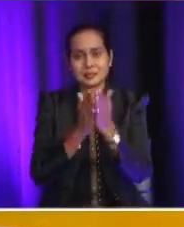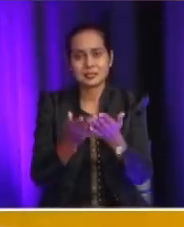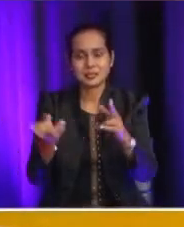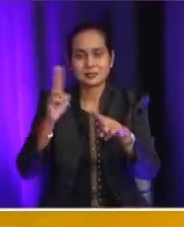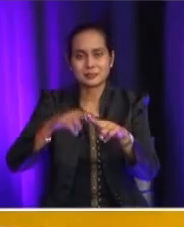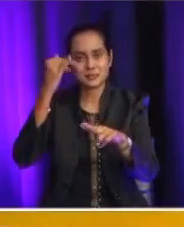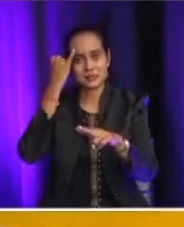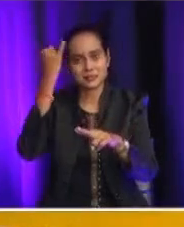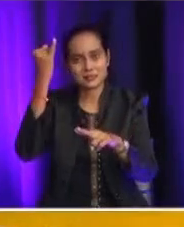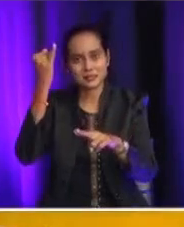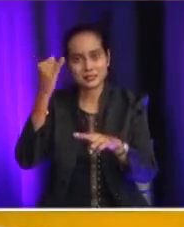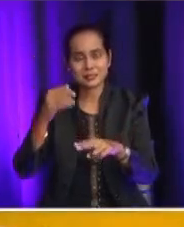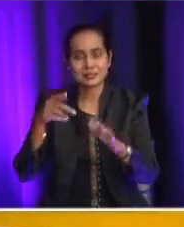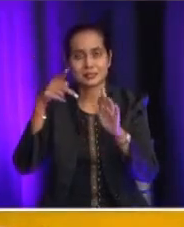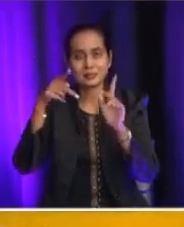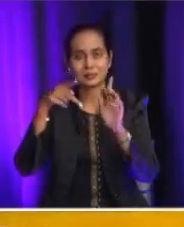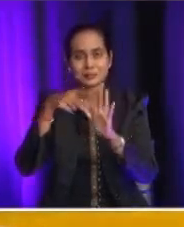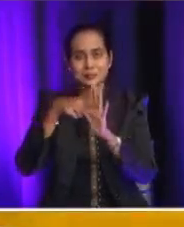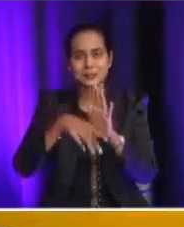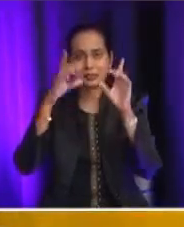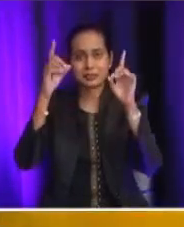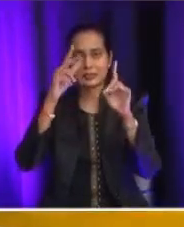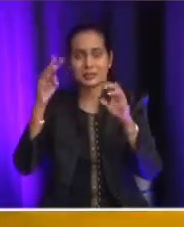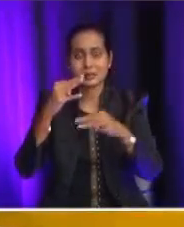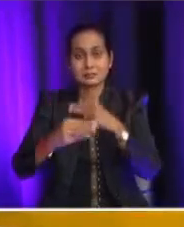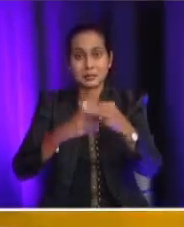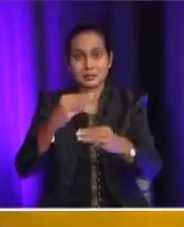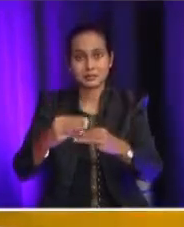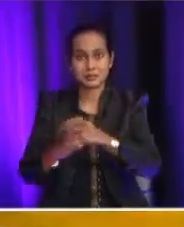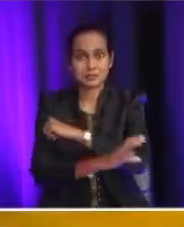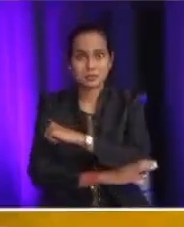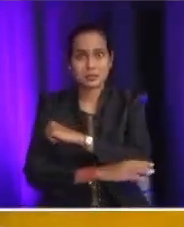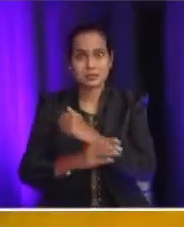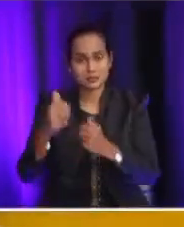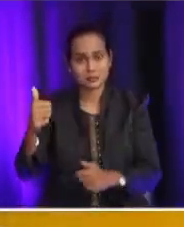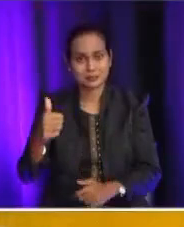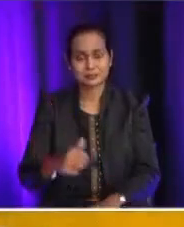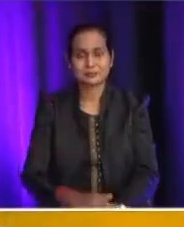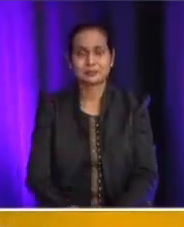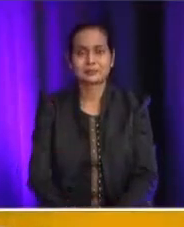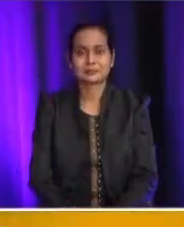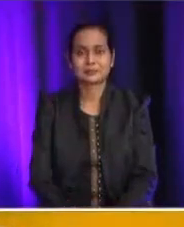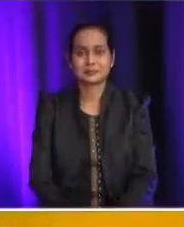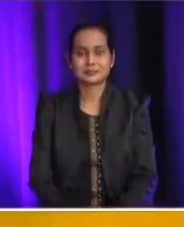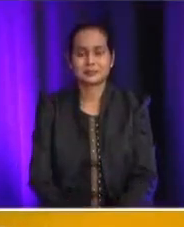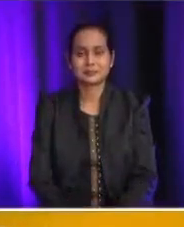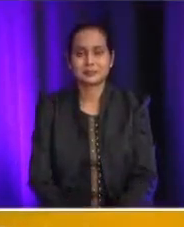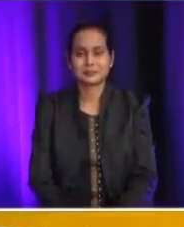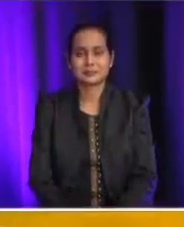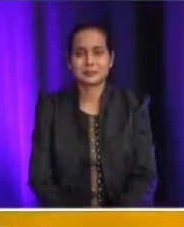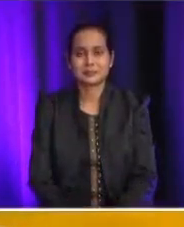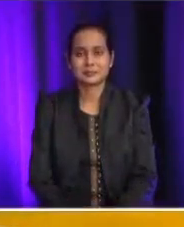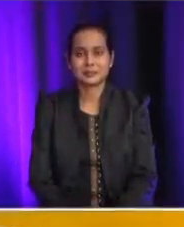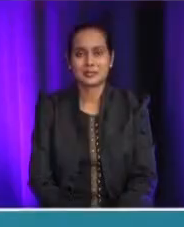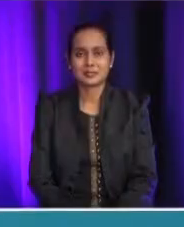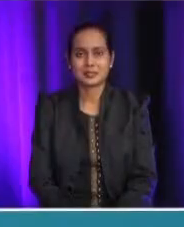ilmu, pendidikan maju negara berkaitan dengan tujuan pendidikan. Jadi pantun ni kenapa cikgu baca dua je yang bawah?